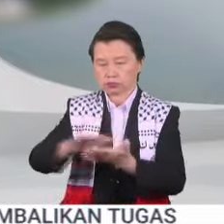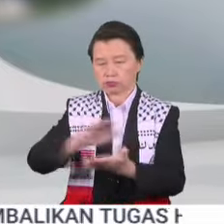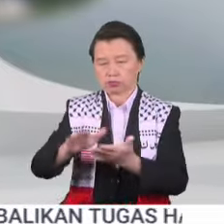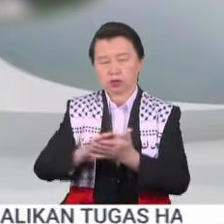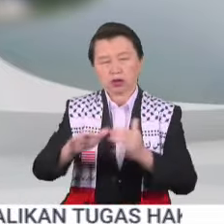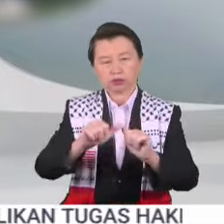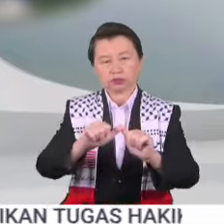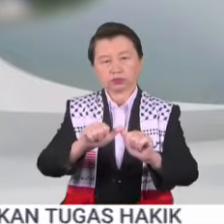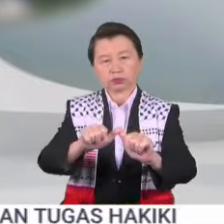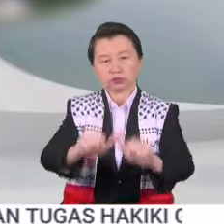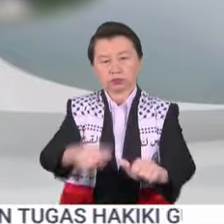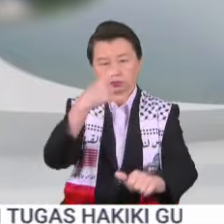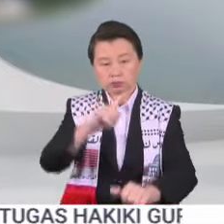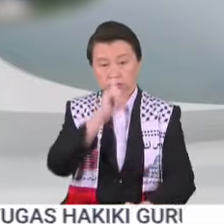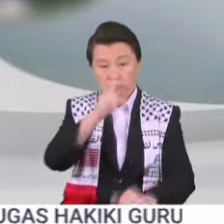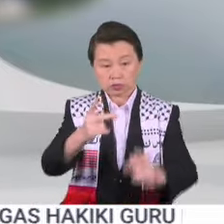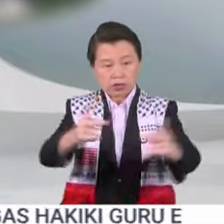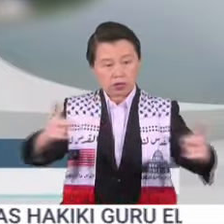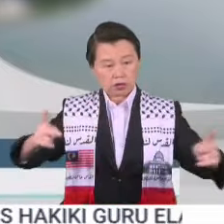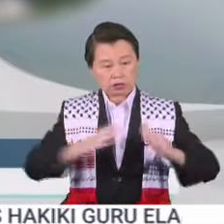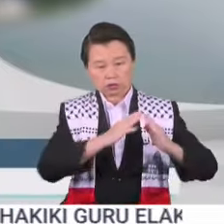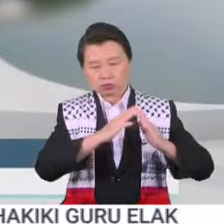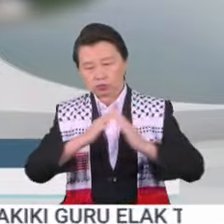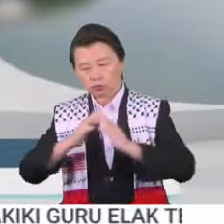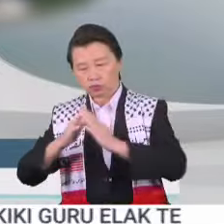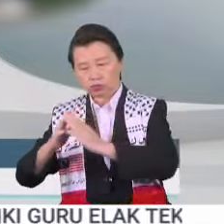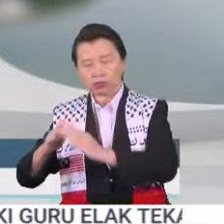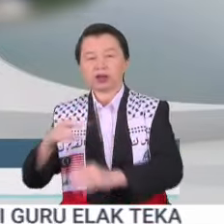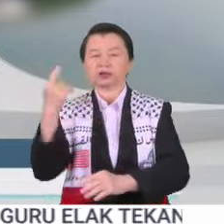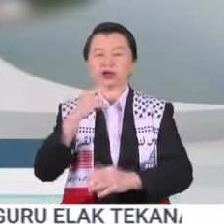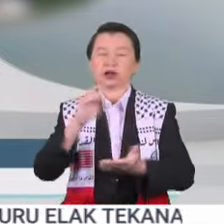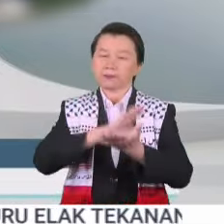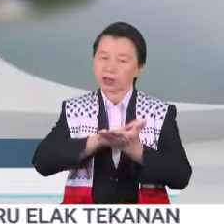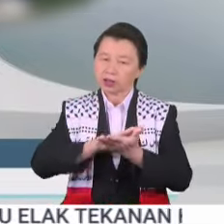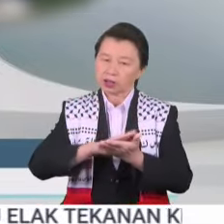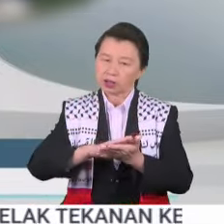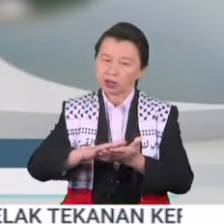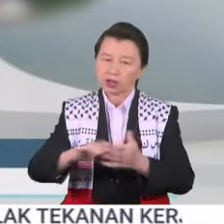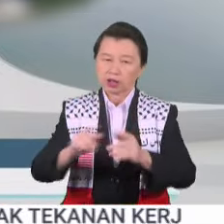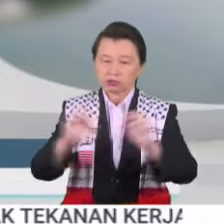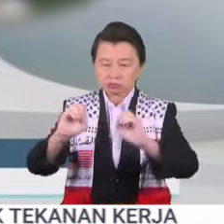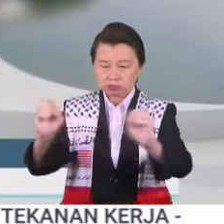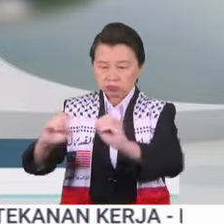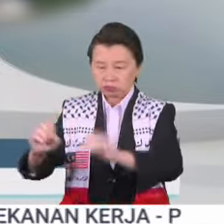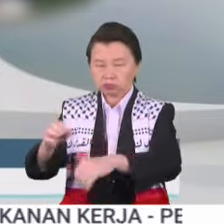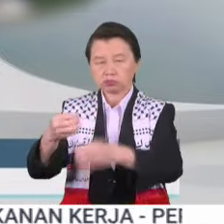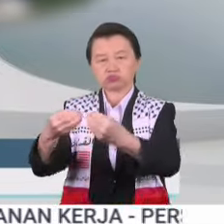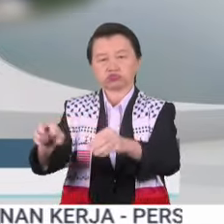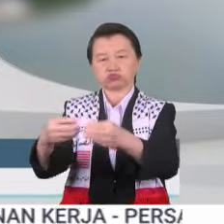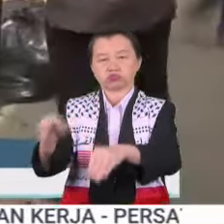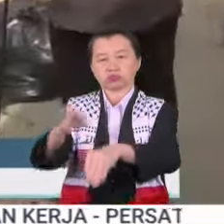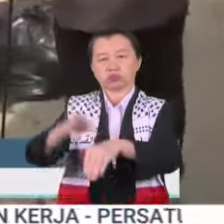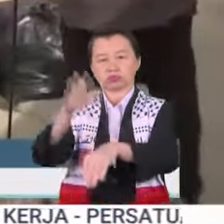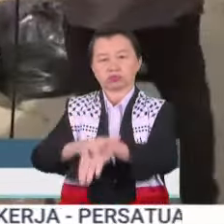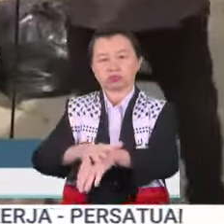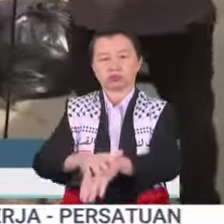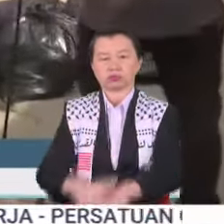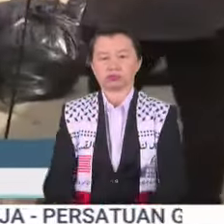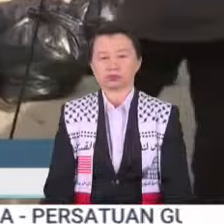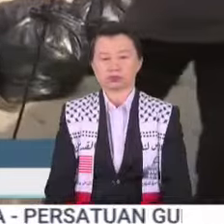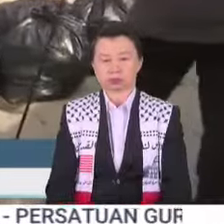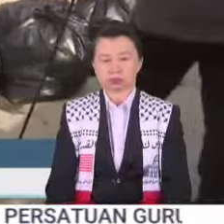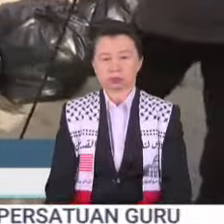secara berterusan untuk memastikan kawasan perumahan sentiasa bersih dan bebas daripada tempat pembiakan nyamuk Aedes.